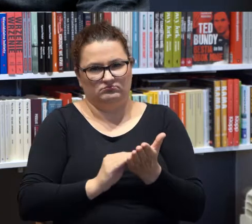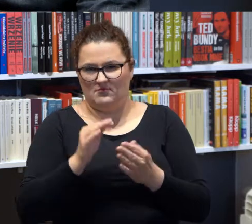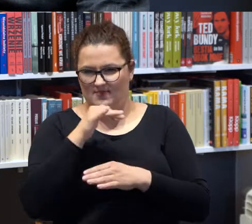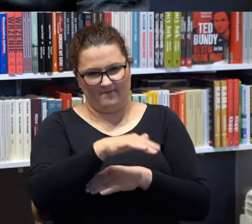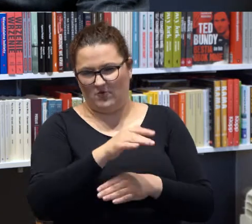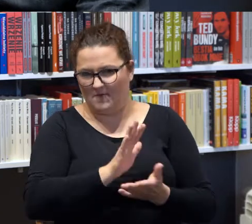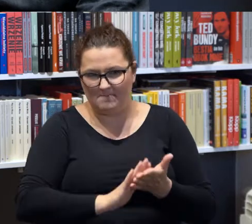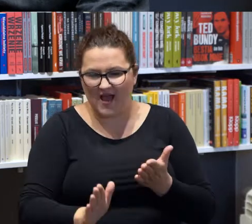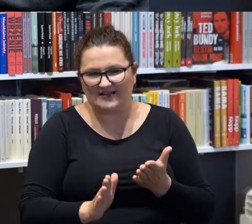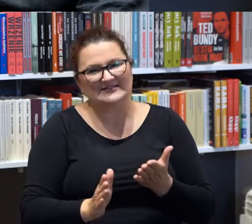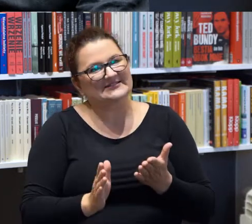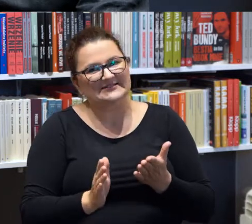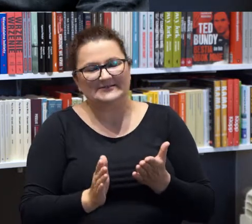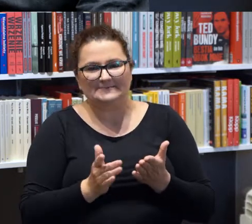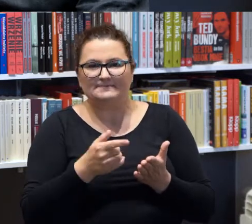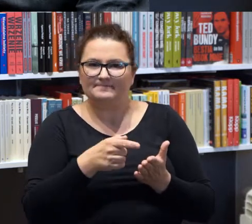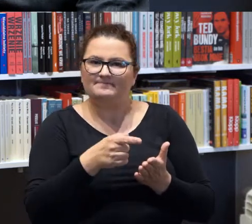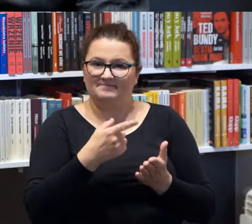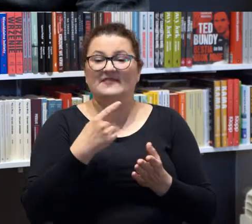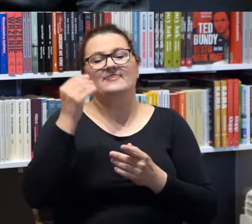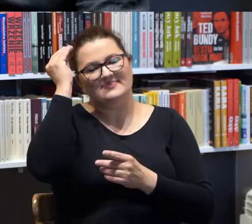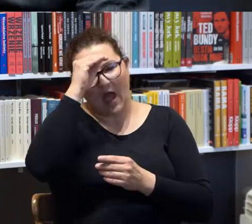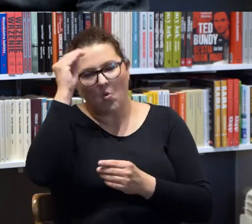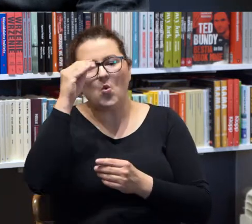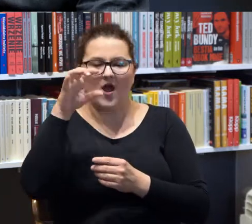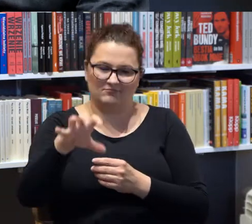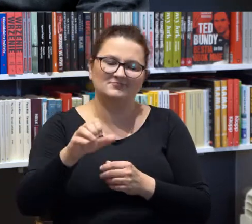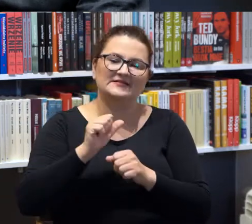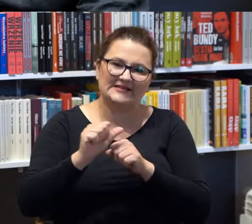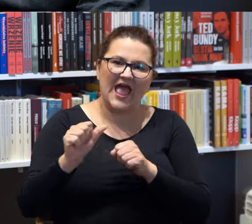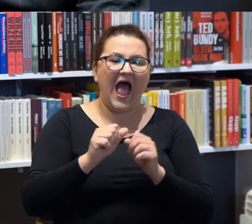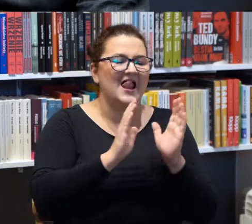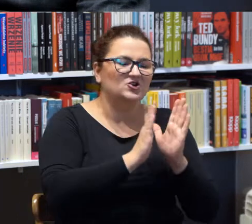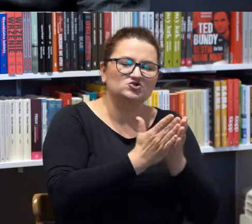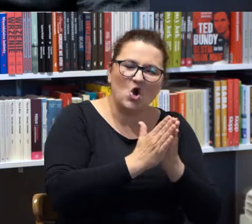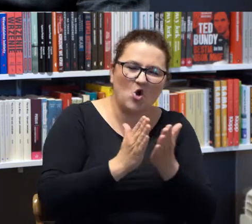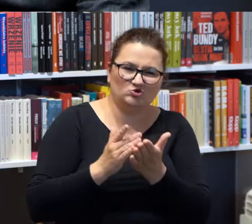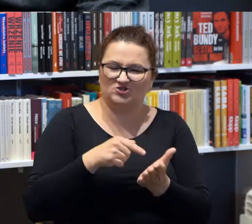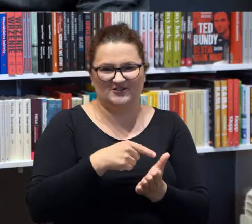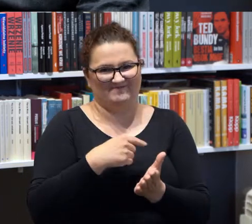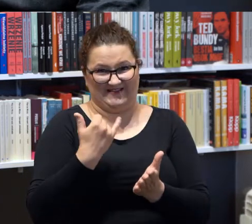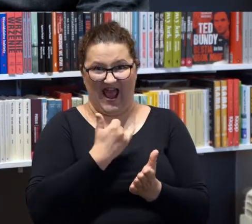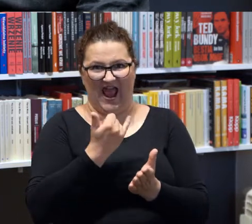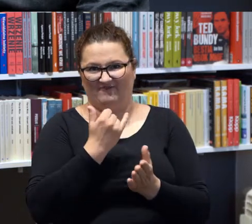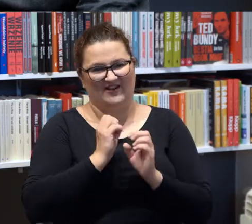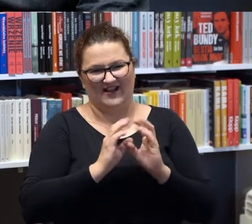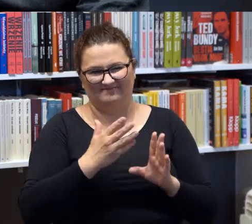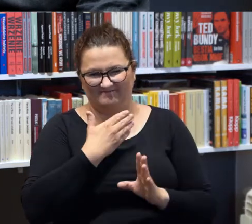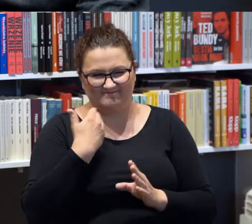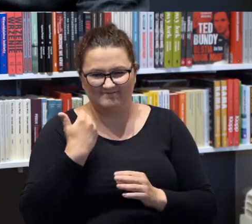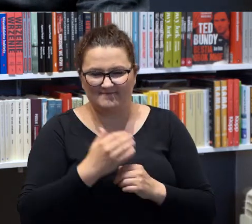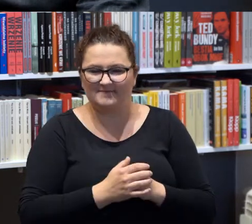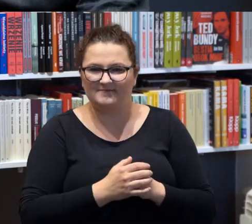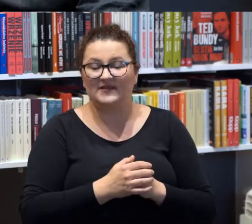opisywanych ludzi. No to jest dekonstruowane w nauce, ale jednak w książkach tak nie zawsze to jest oczywiste. No więc ja wychodząc z tego